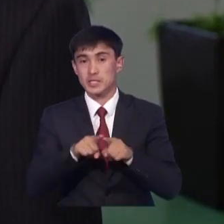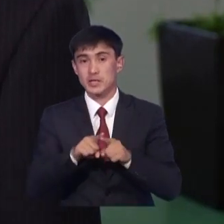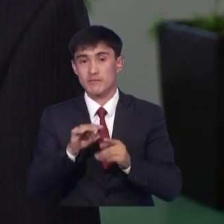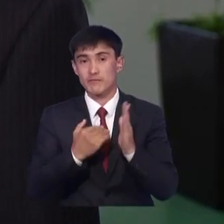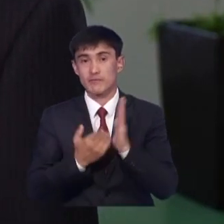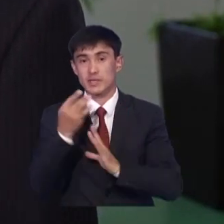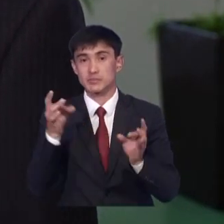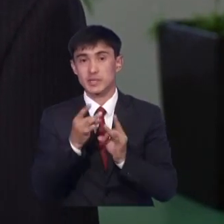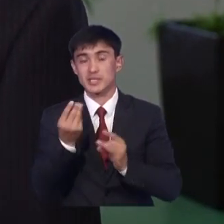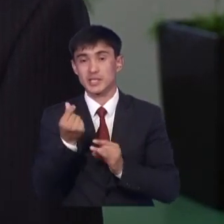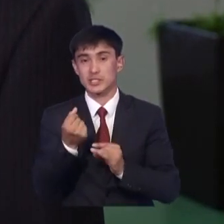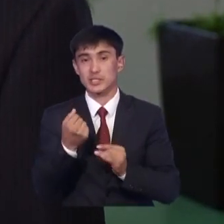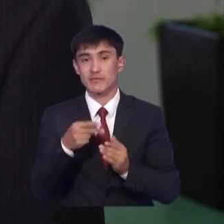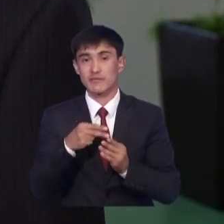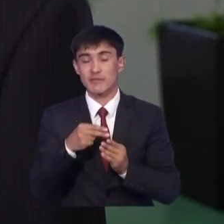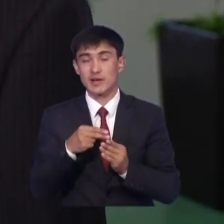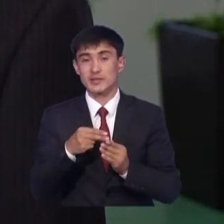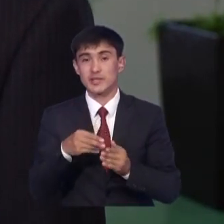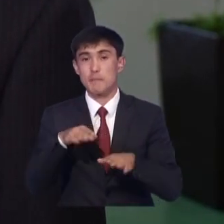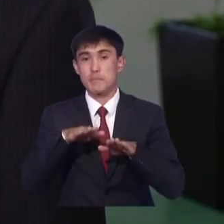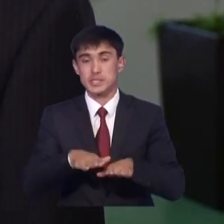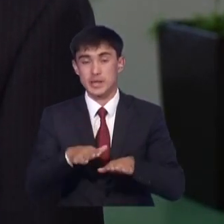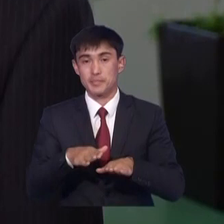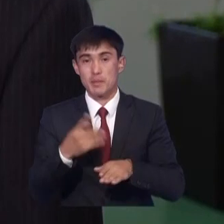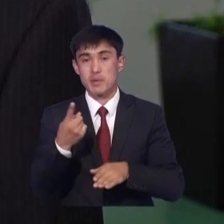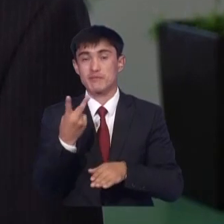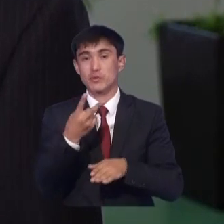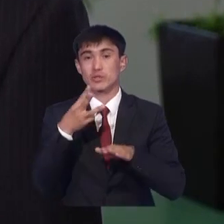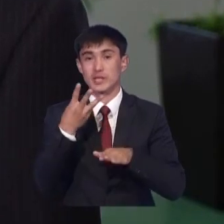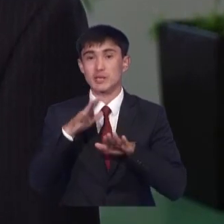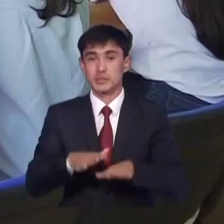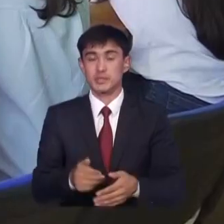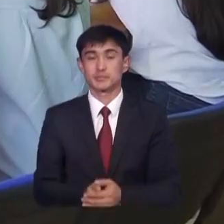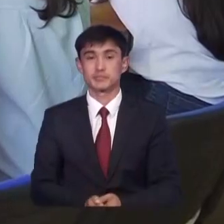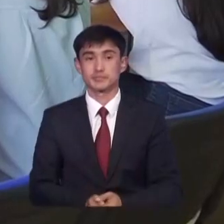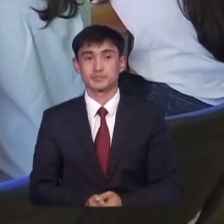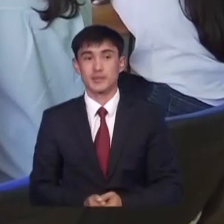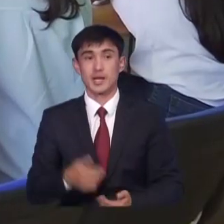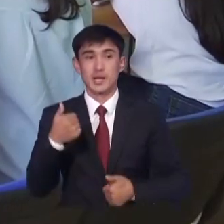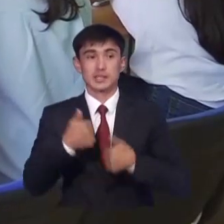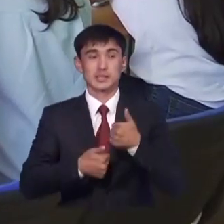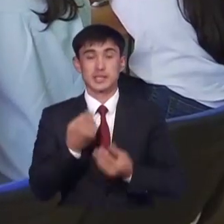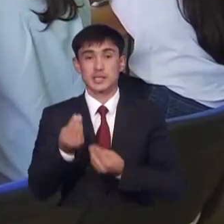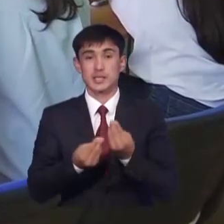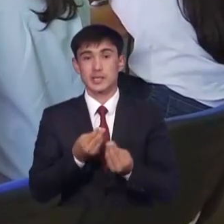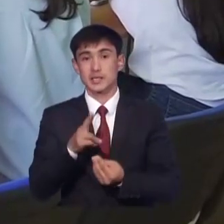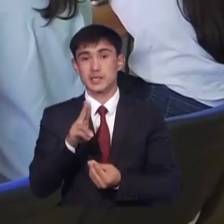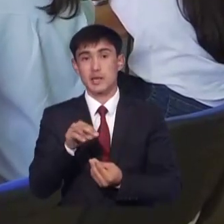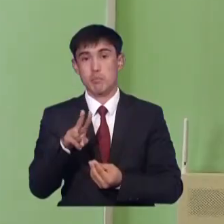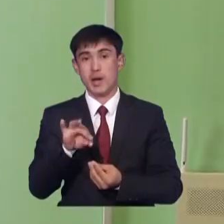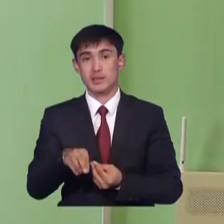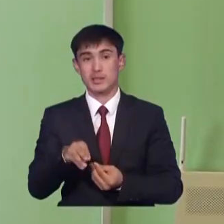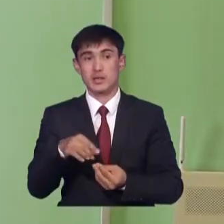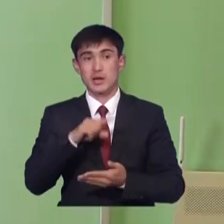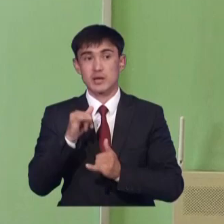возросли размеры денежных вознаграждений за призовые места 1, 2 и 3. Состязательные игры дебатного формата